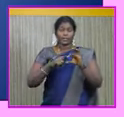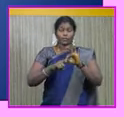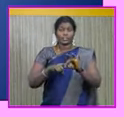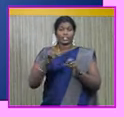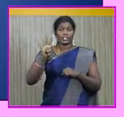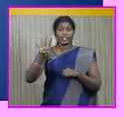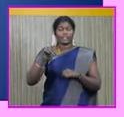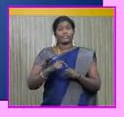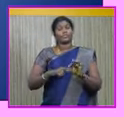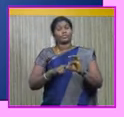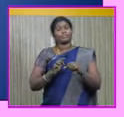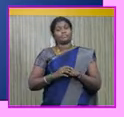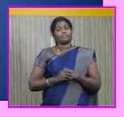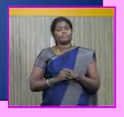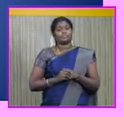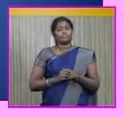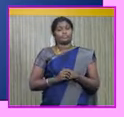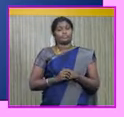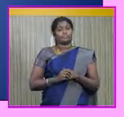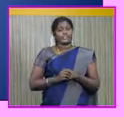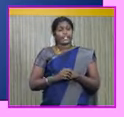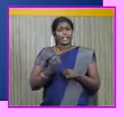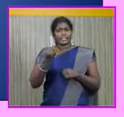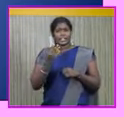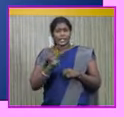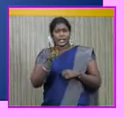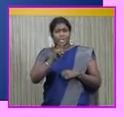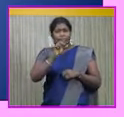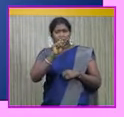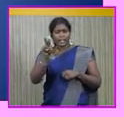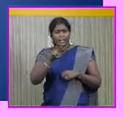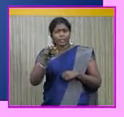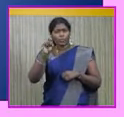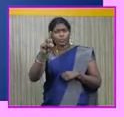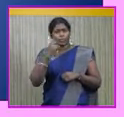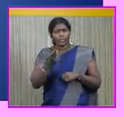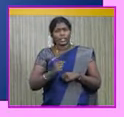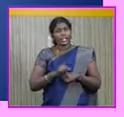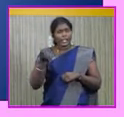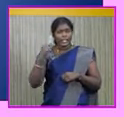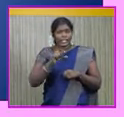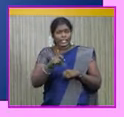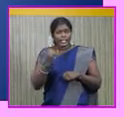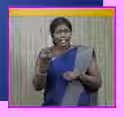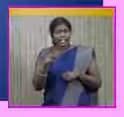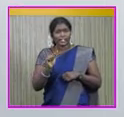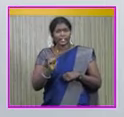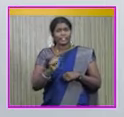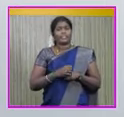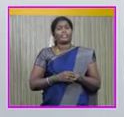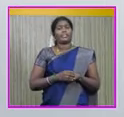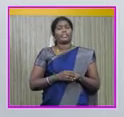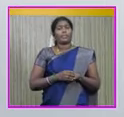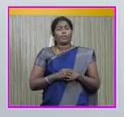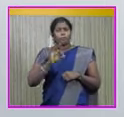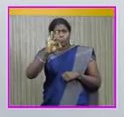கேள்வி. இப்போது சமன்பாடுகளில் உங்களுக்கு ரெண்டு கோடு போடுறாங்க அப்படின்னா, இயற்கணிதத்தில் அந்த சமன்பாடுகள்லாம் படிச்சிருப்பீங்க.